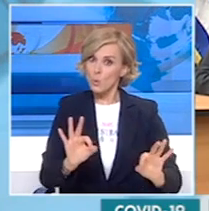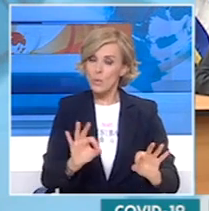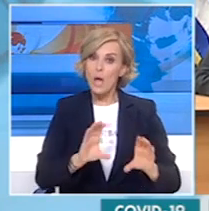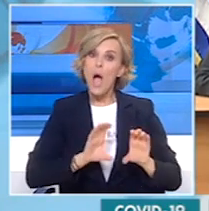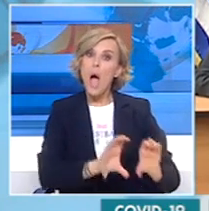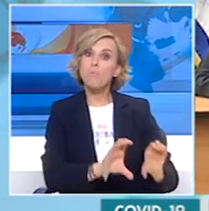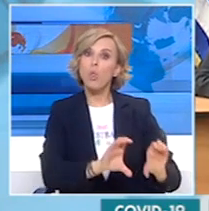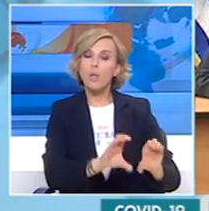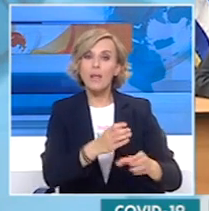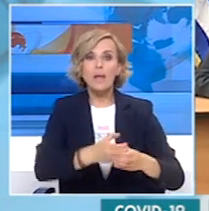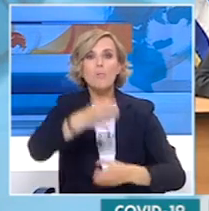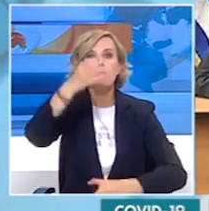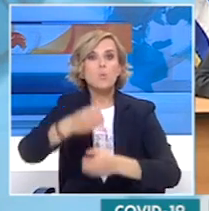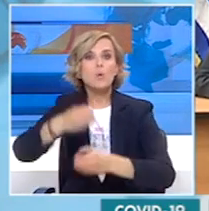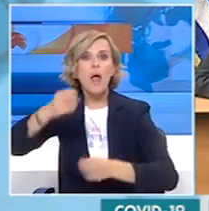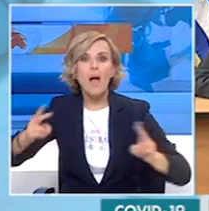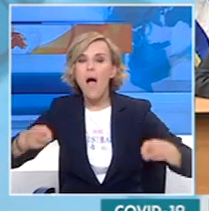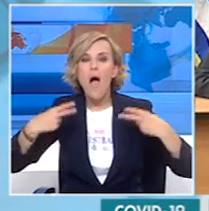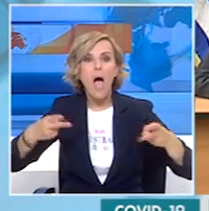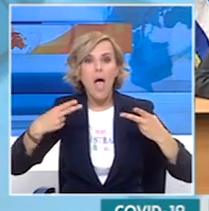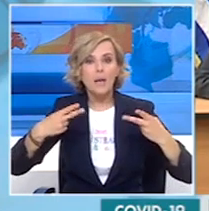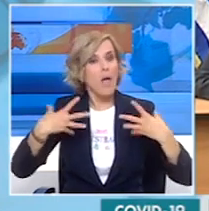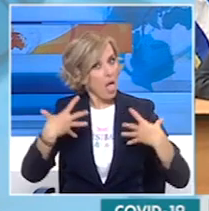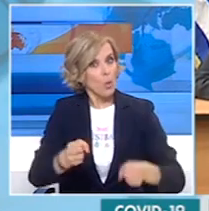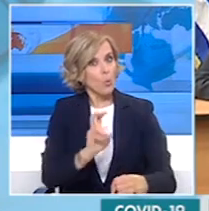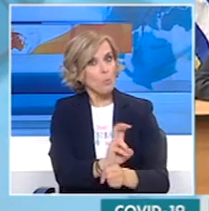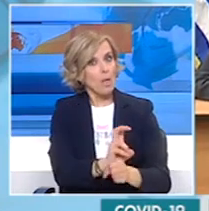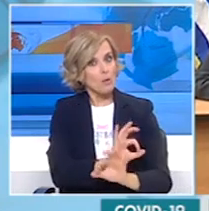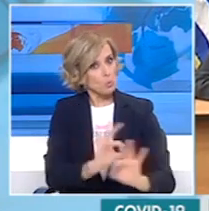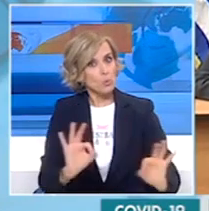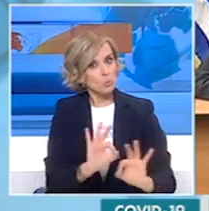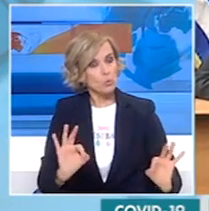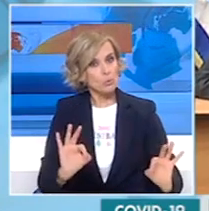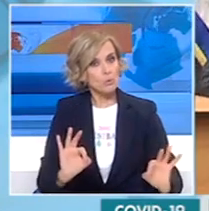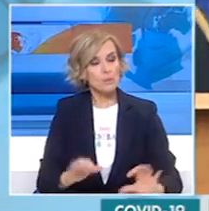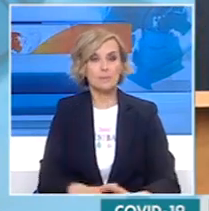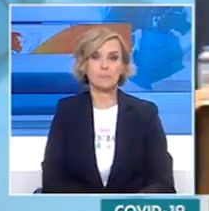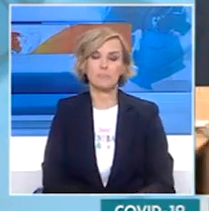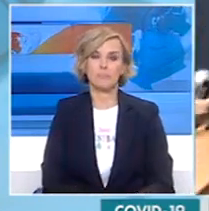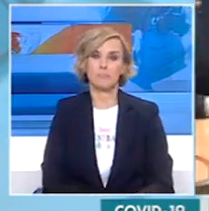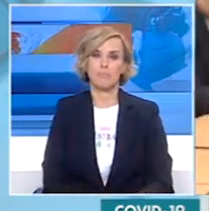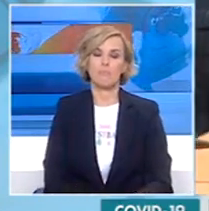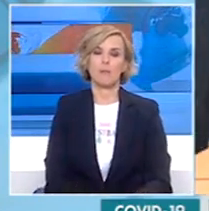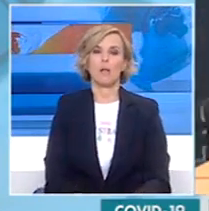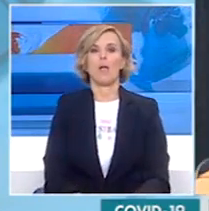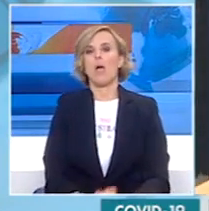Υπάρχουν διαθέσιμες οι αναγκαίες ποσότητες? δεν υπάρχει κανένα πρόβλημα σε ό,τι αφορά τα